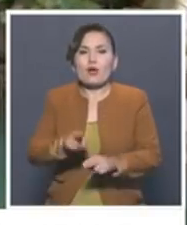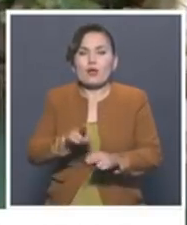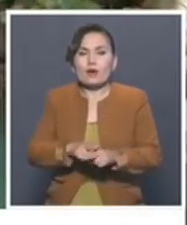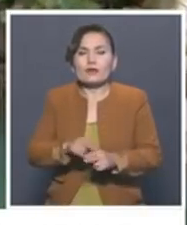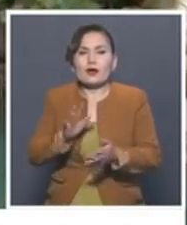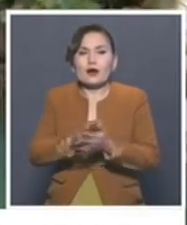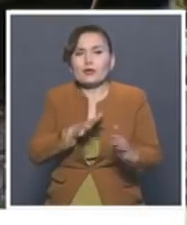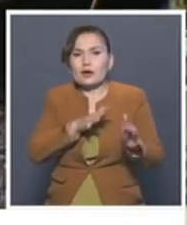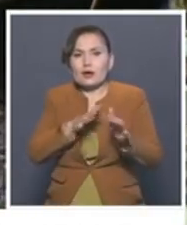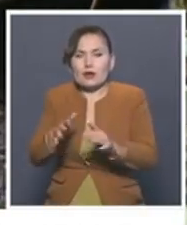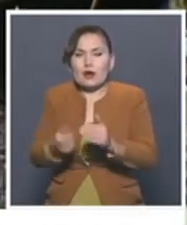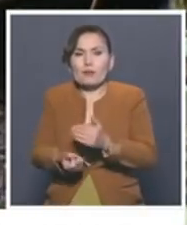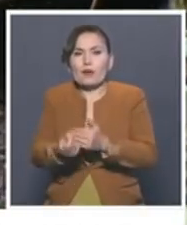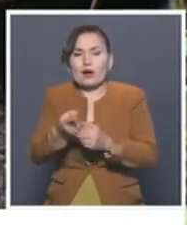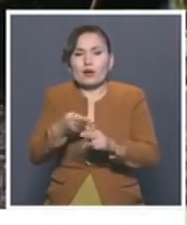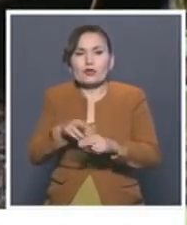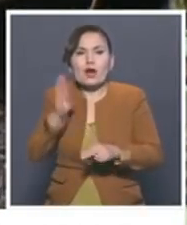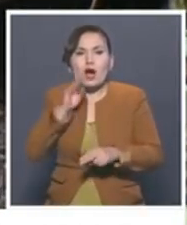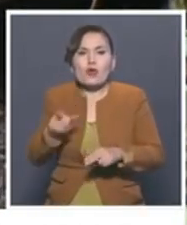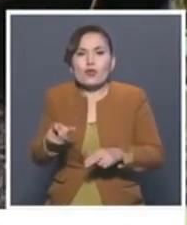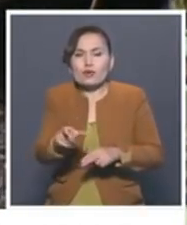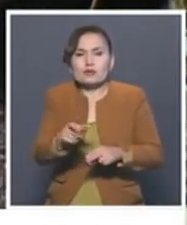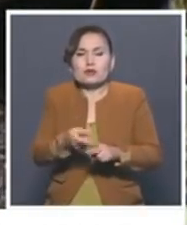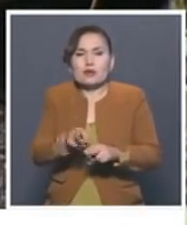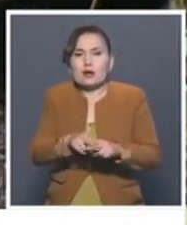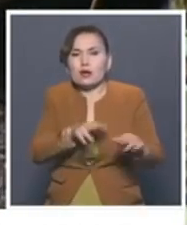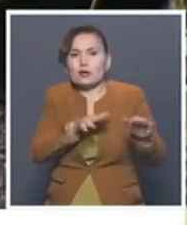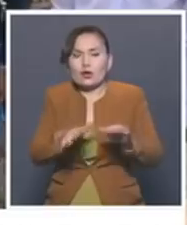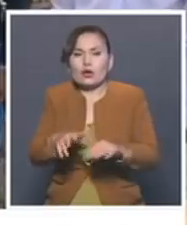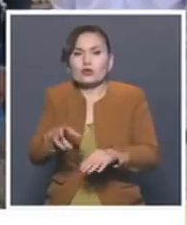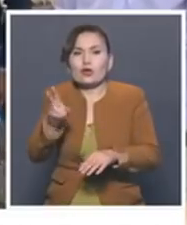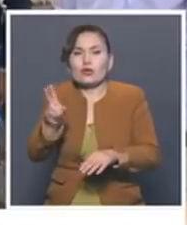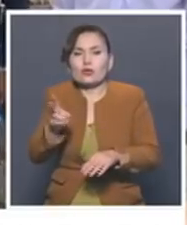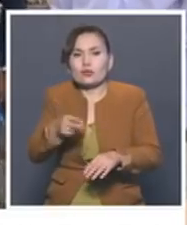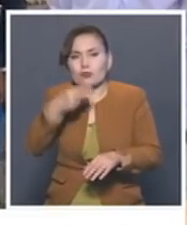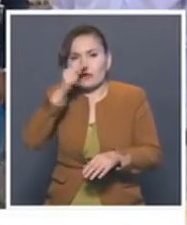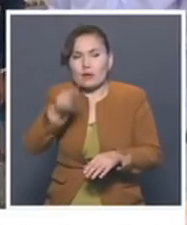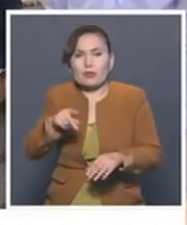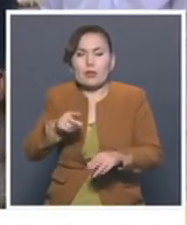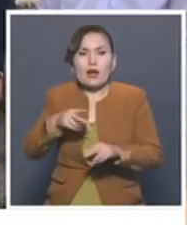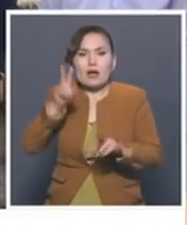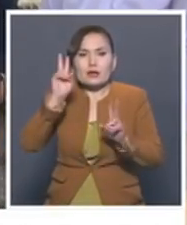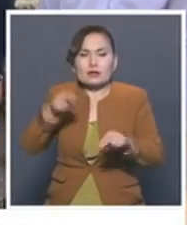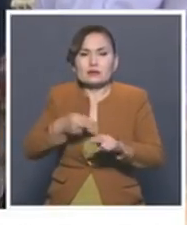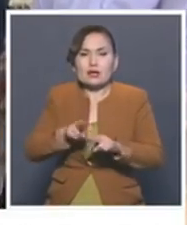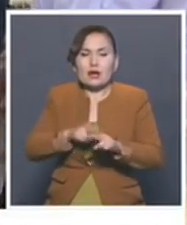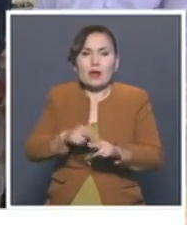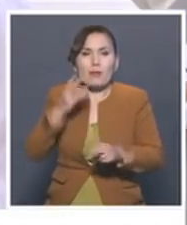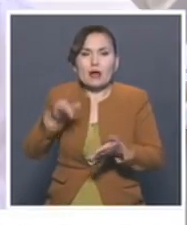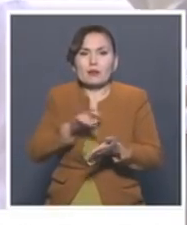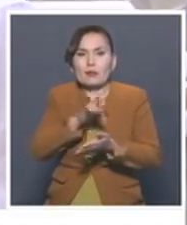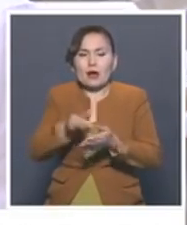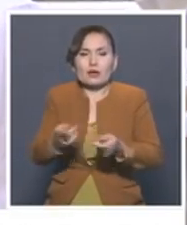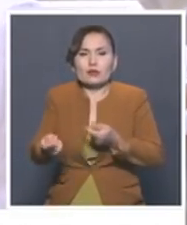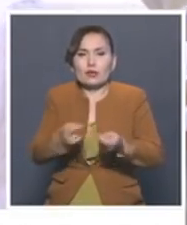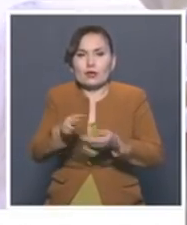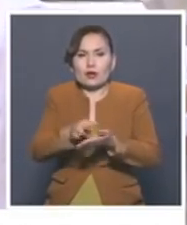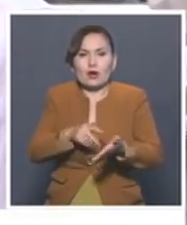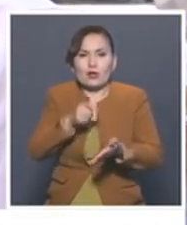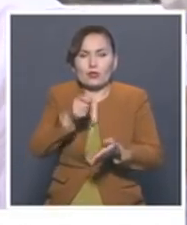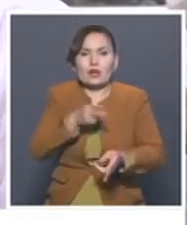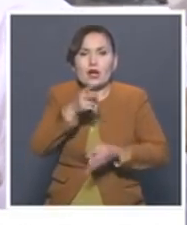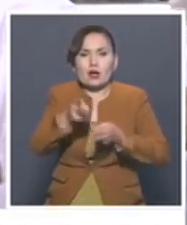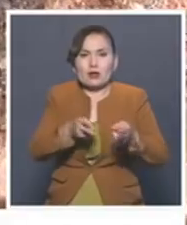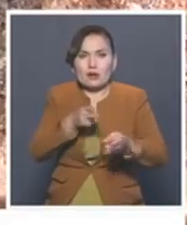келіп жатқаны анықталғанымен оны өзенге қарай кім тартқаны әзірге белгісіз. Енді тиісті мекеме Алматы су басшылығына хат жолдап, мән-жайды анықтайтындарын